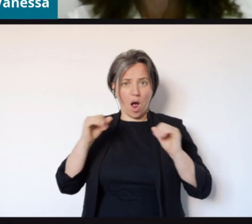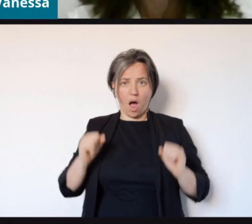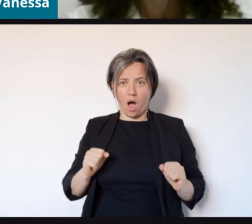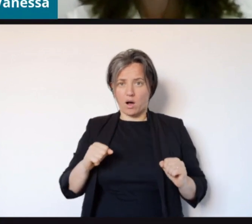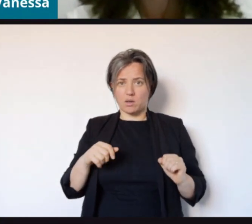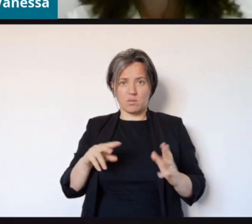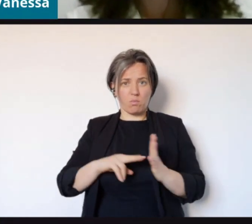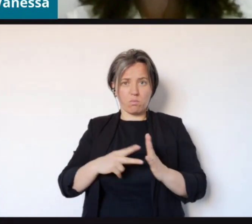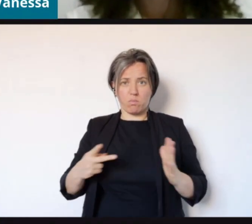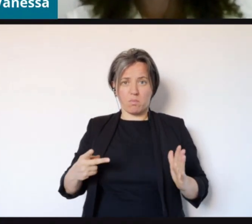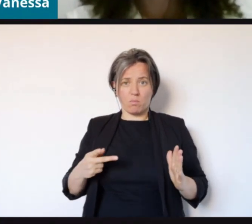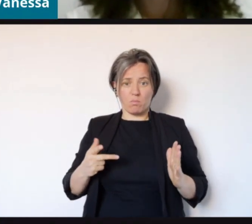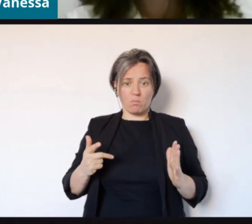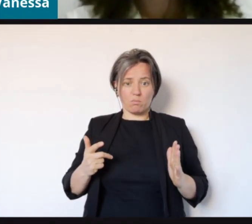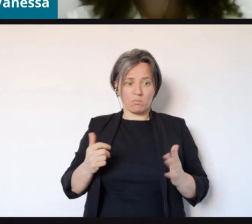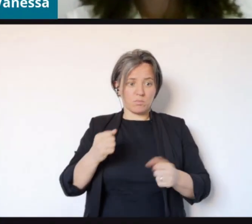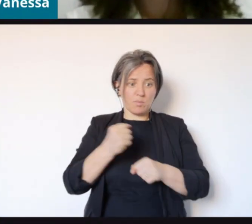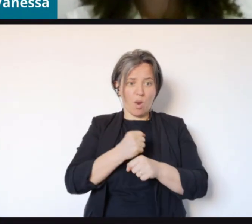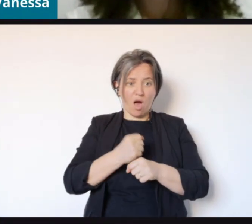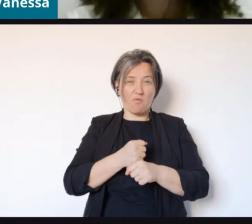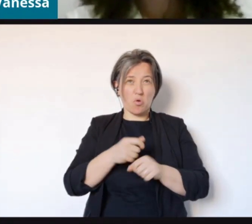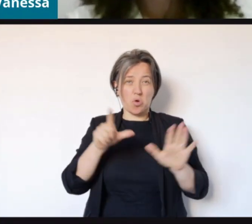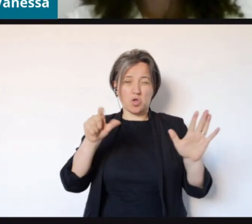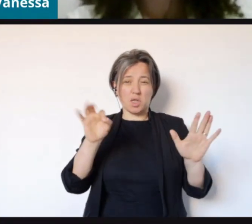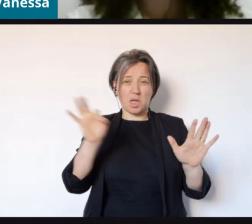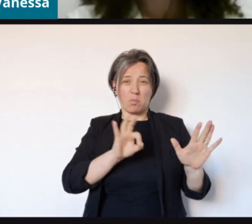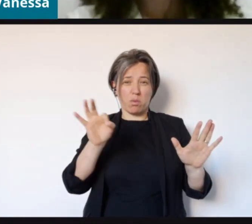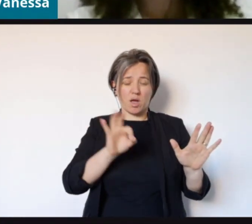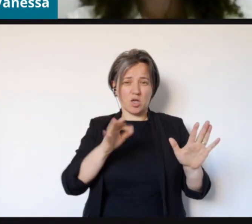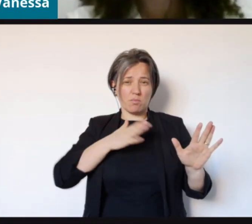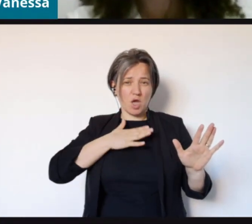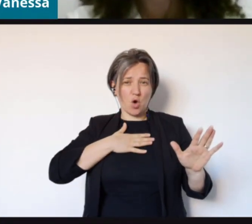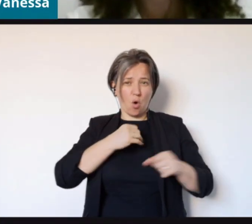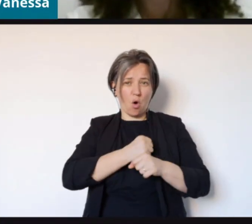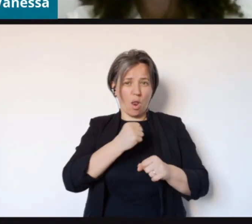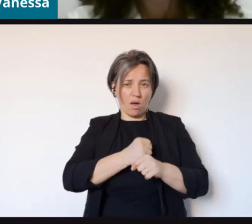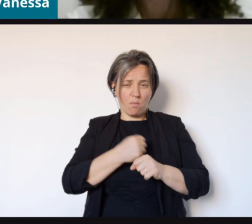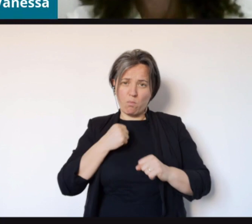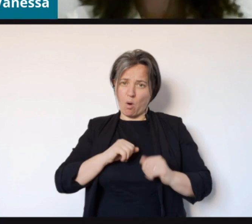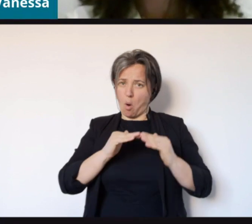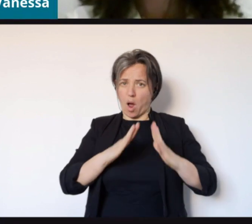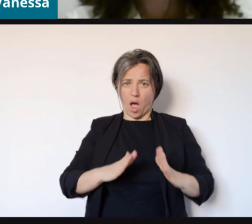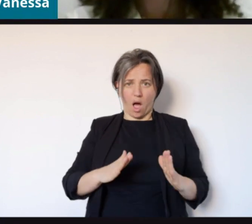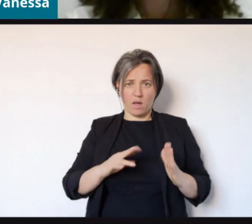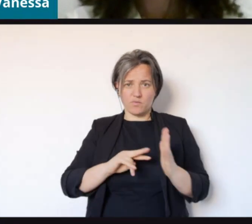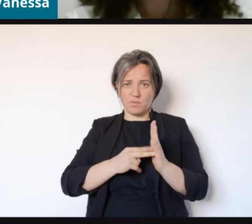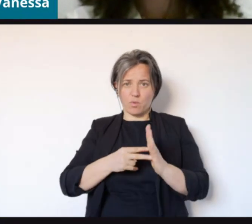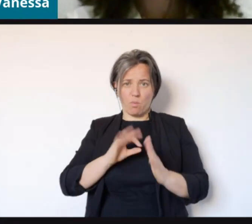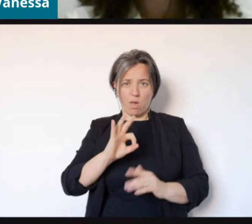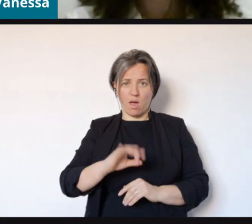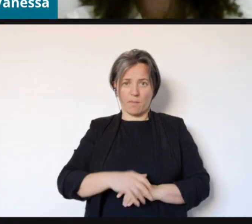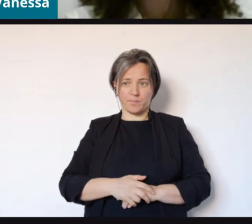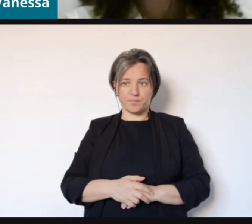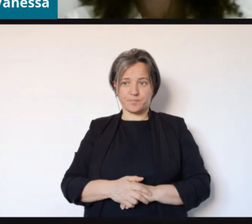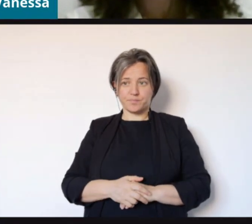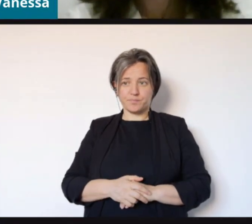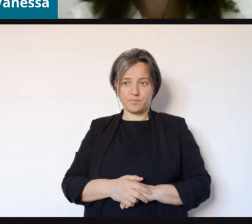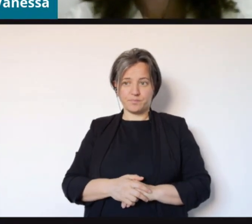io sul 70% del mio tempo ordinario, senza alla fine